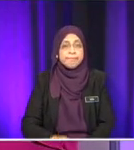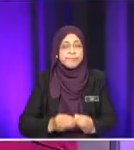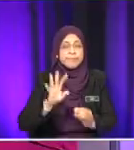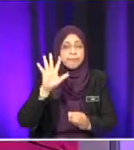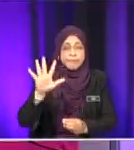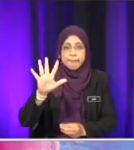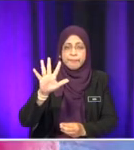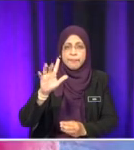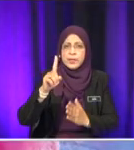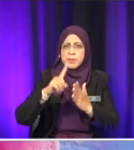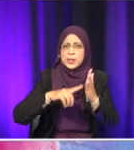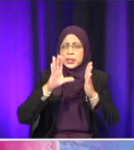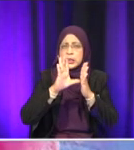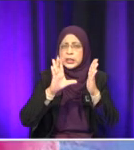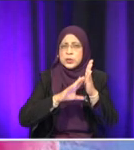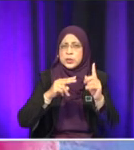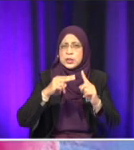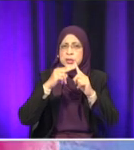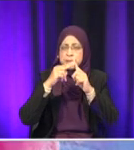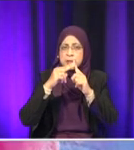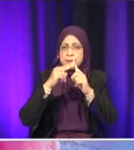karya Arca Barat